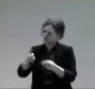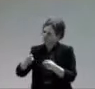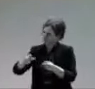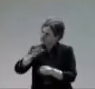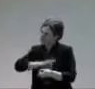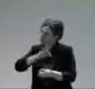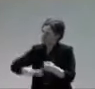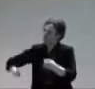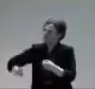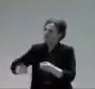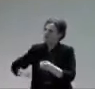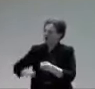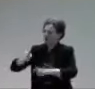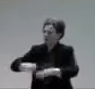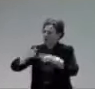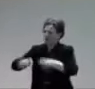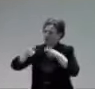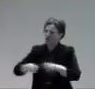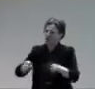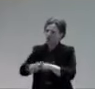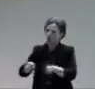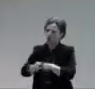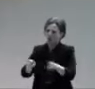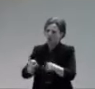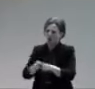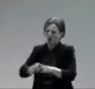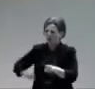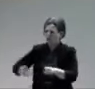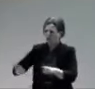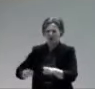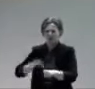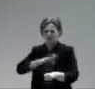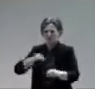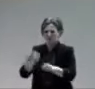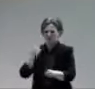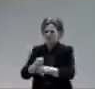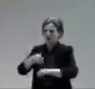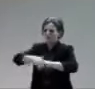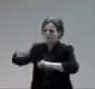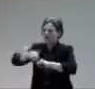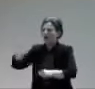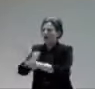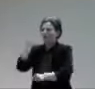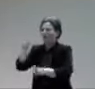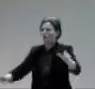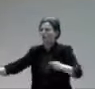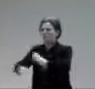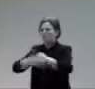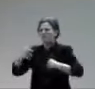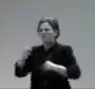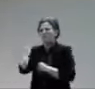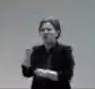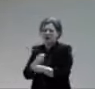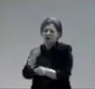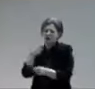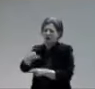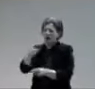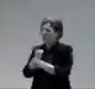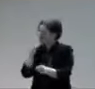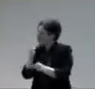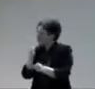quanto molti giovani precari e freelance lavoratori che avevano una miseria perché quel lavoro non